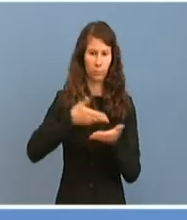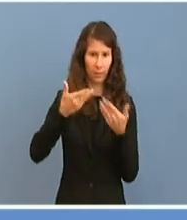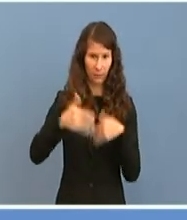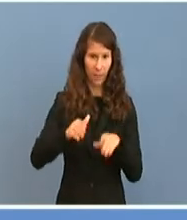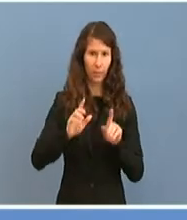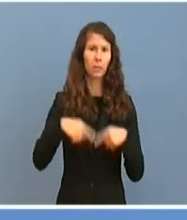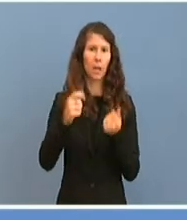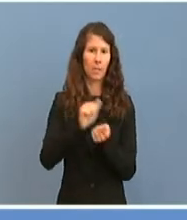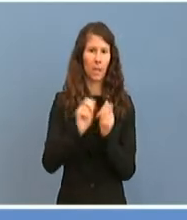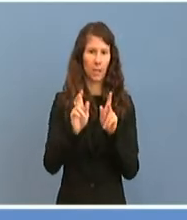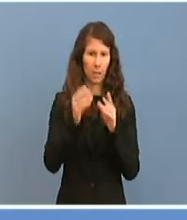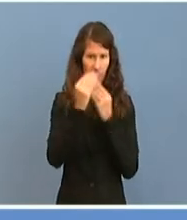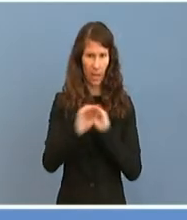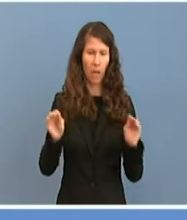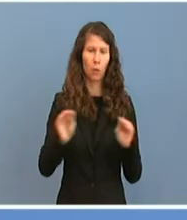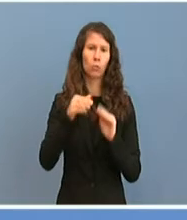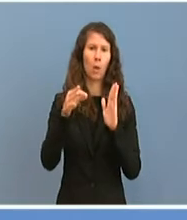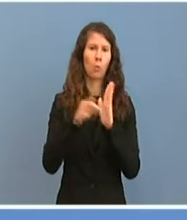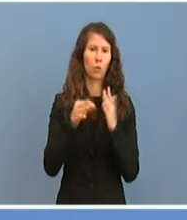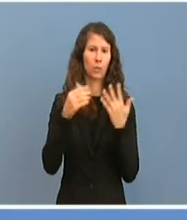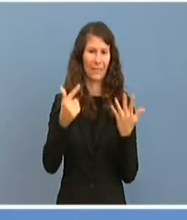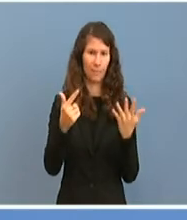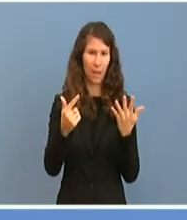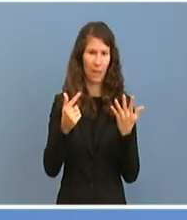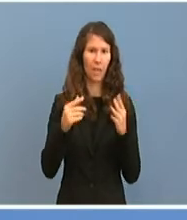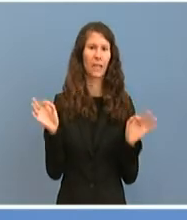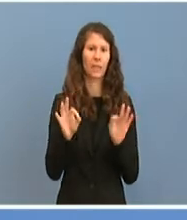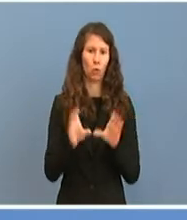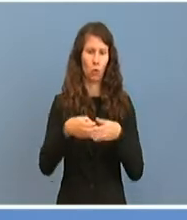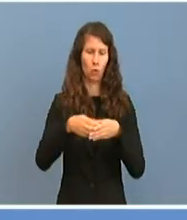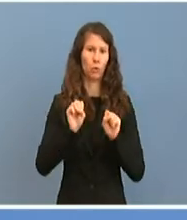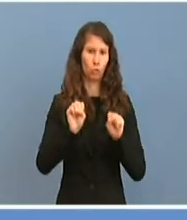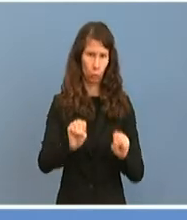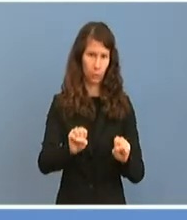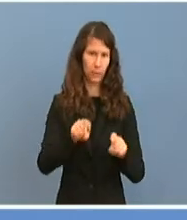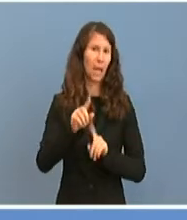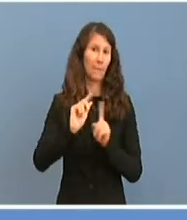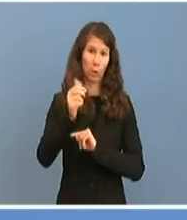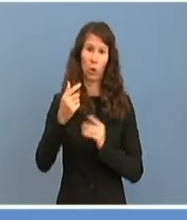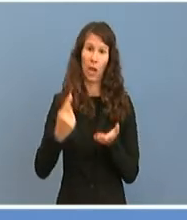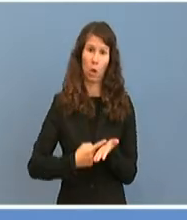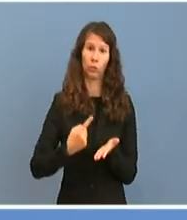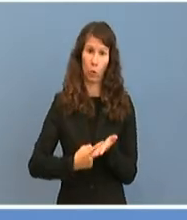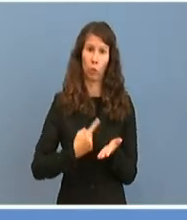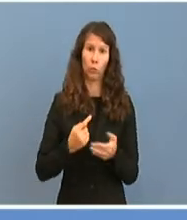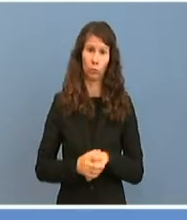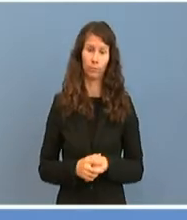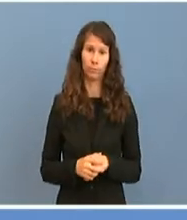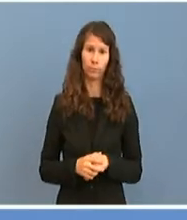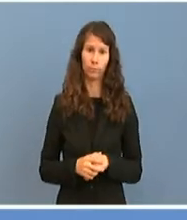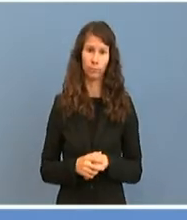7 über den Schutz vulnerabler Gruppen sprach, der eine besondere Herausforderung ist.